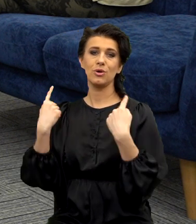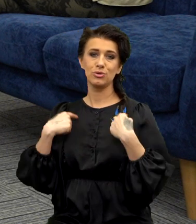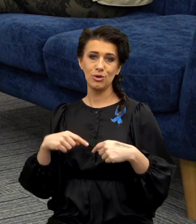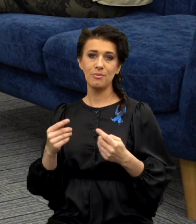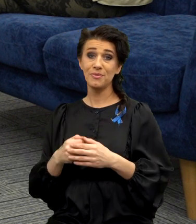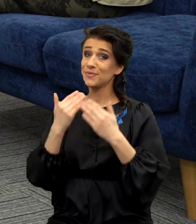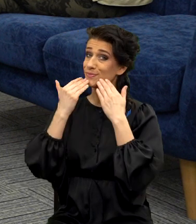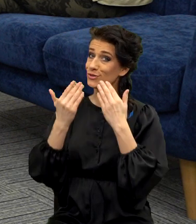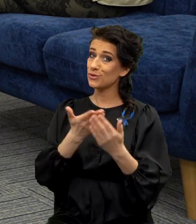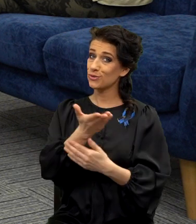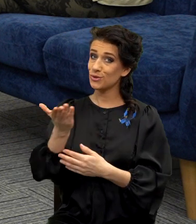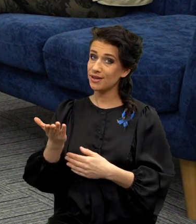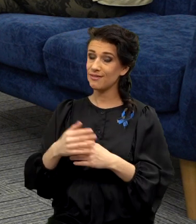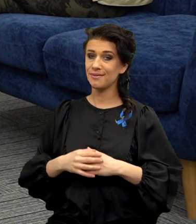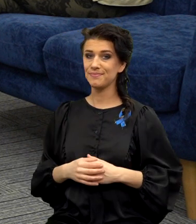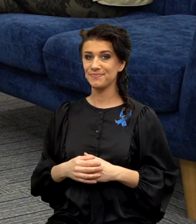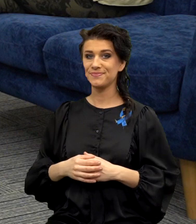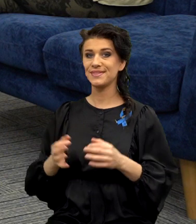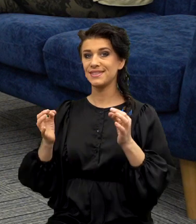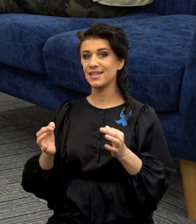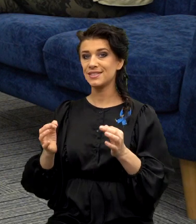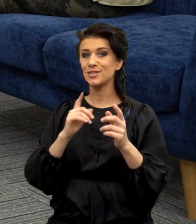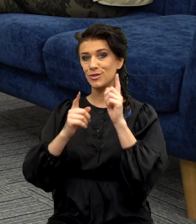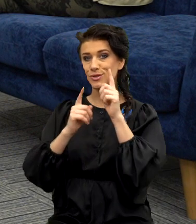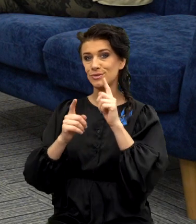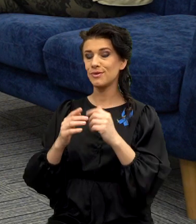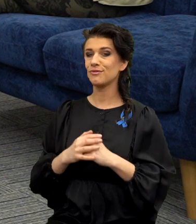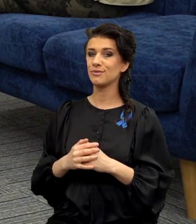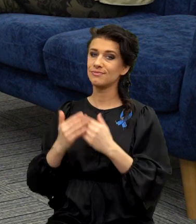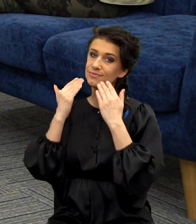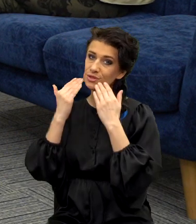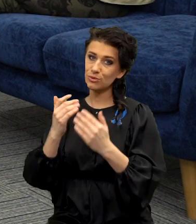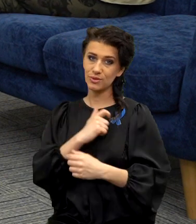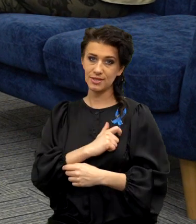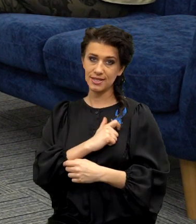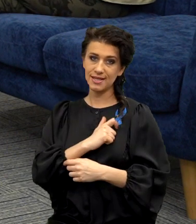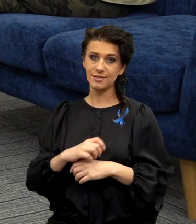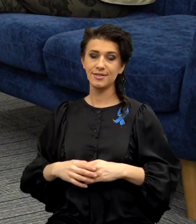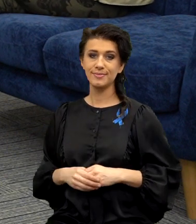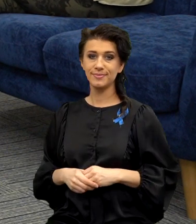dziękuję Wam bardzo za tą dzisiejszą rozmowę. Dziękuję serdecznie. Dziękuję bardzo.